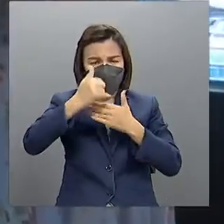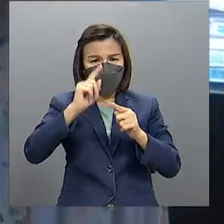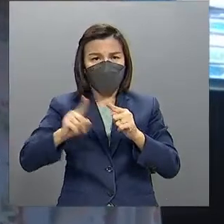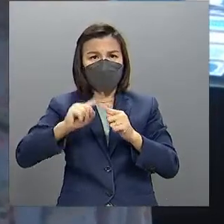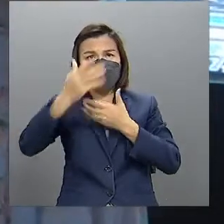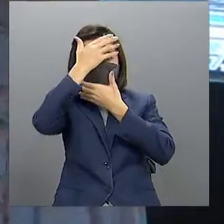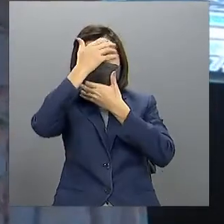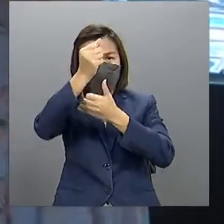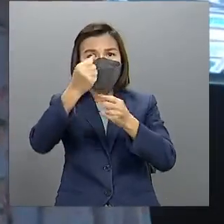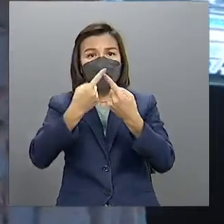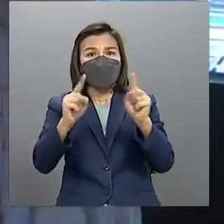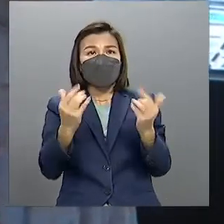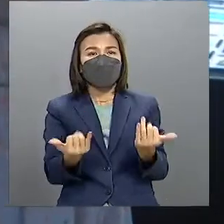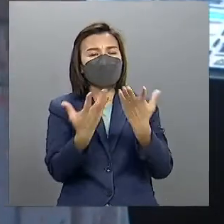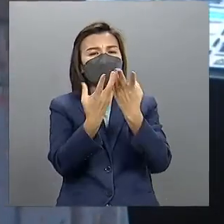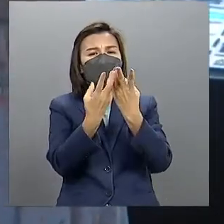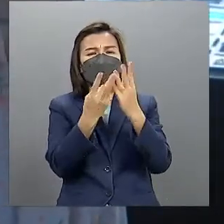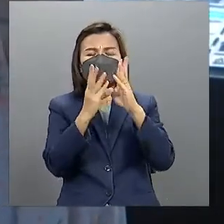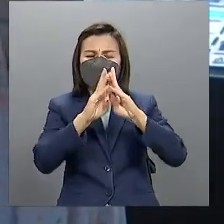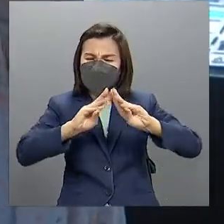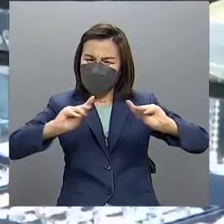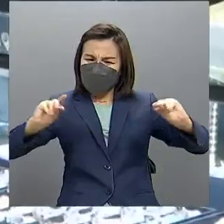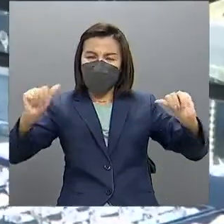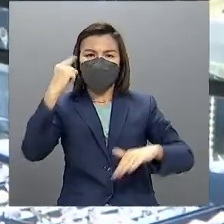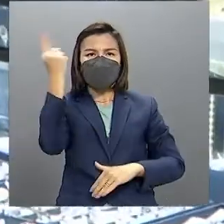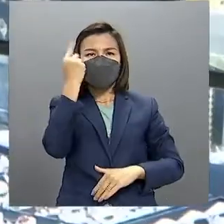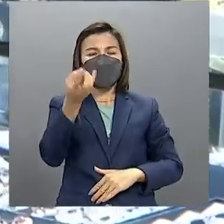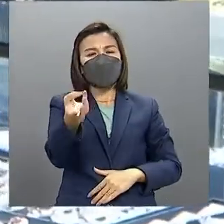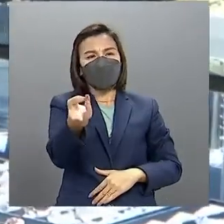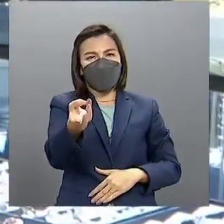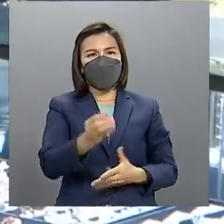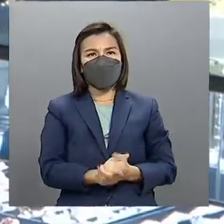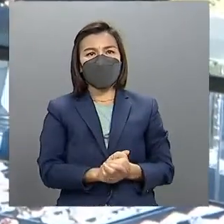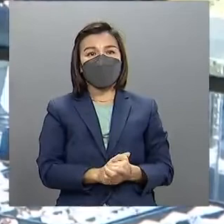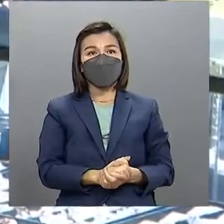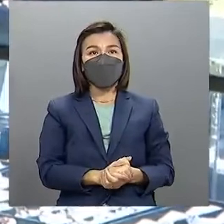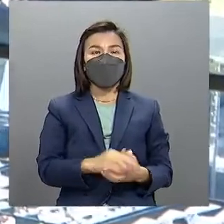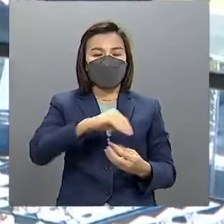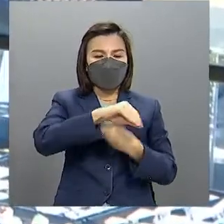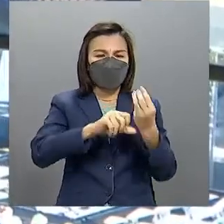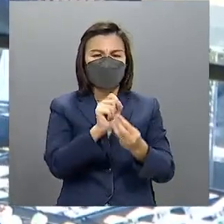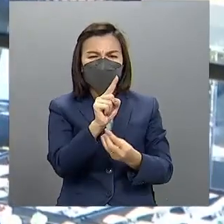ะเงียบเหงาเพราะว่าจำนวนนักท่องเที่ยวน้อยลงประกอบกับภาวะเศรษฐกิจด้วยค่ะ